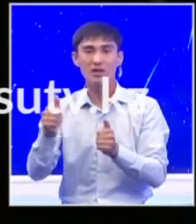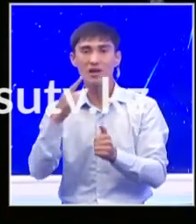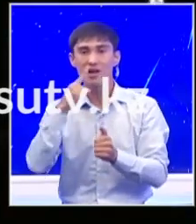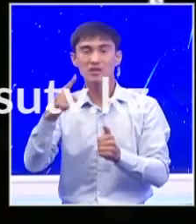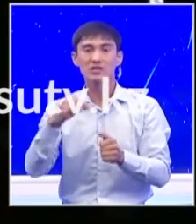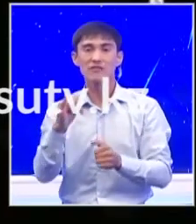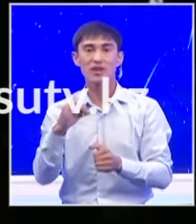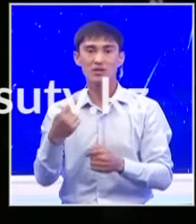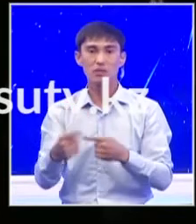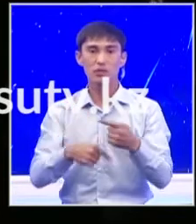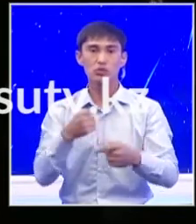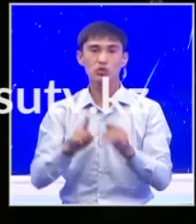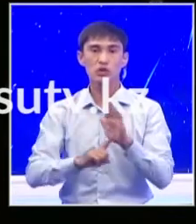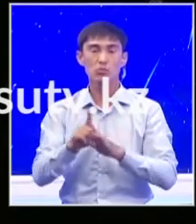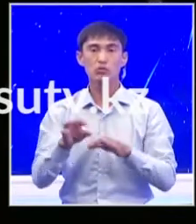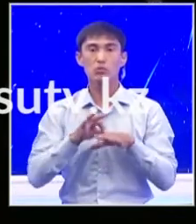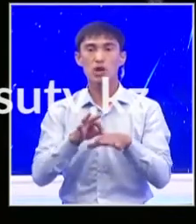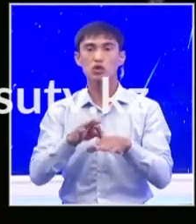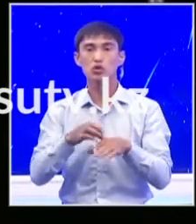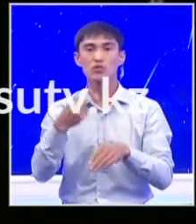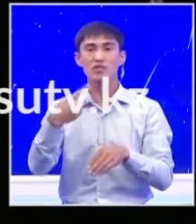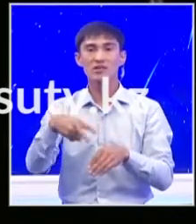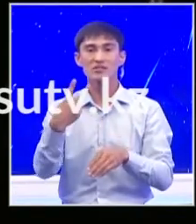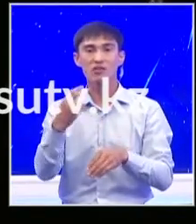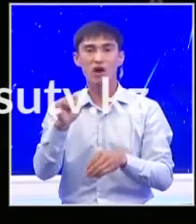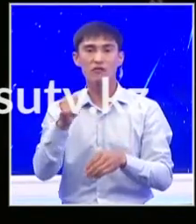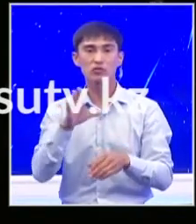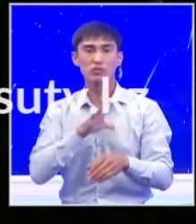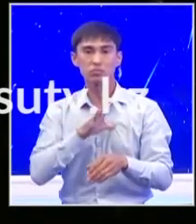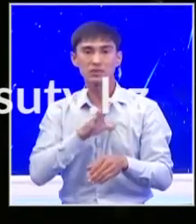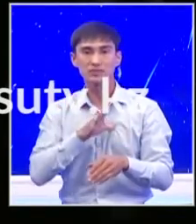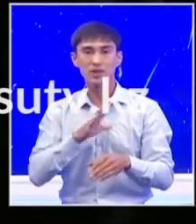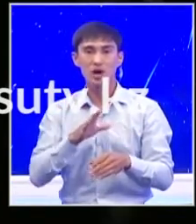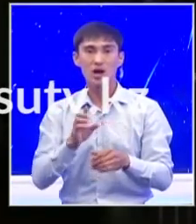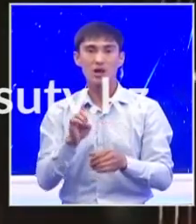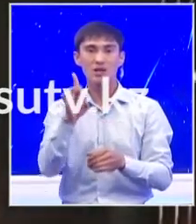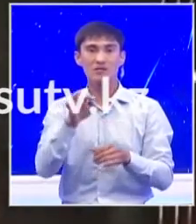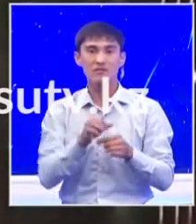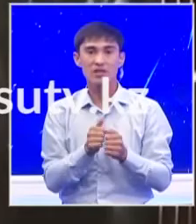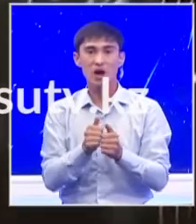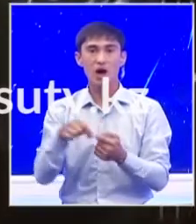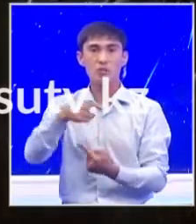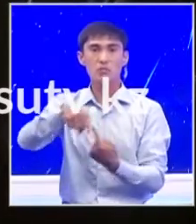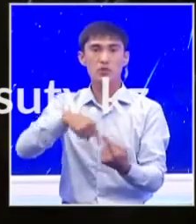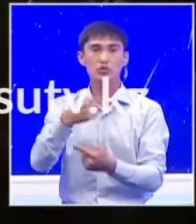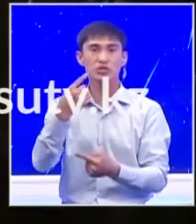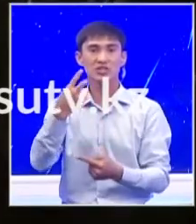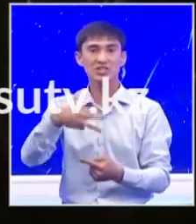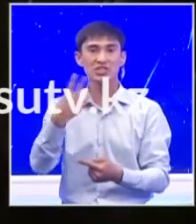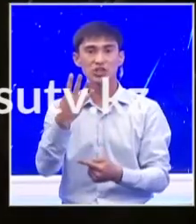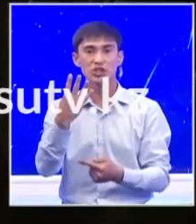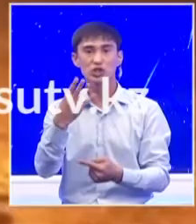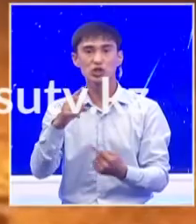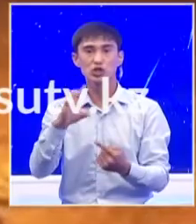«Фрегата». Предыдущий запуск прошел 22 августа. Ракета вывела на орбиту партию из 34 спутников связи